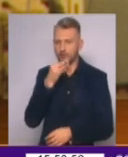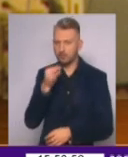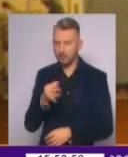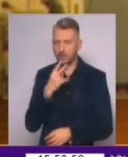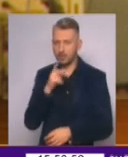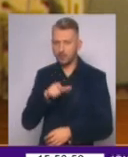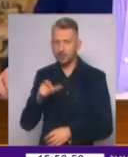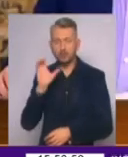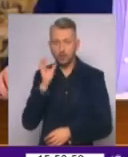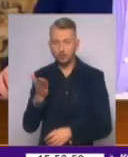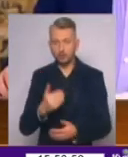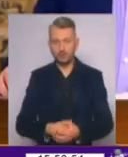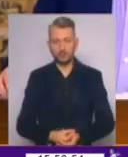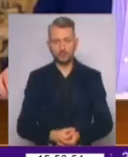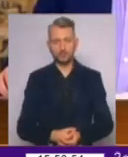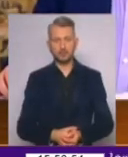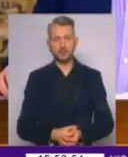глядачі. Слухаємо вас. Добрий день.